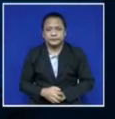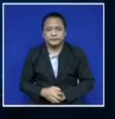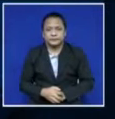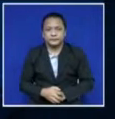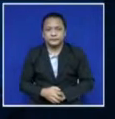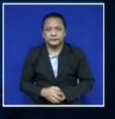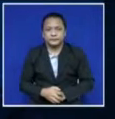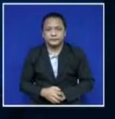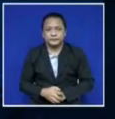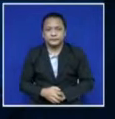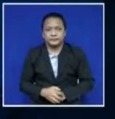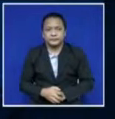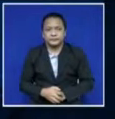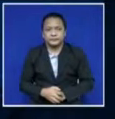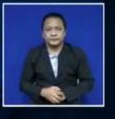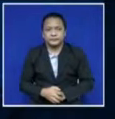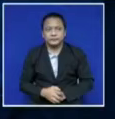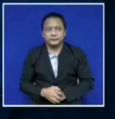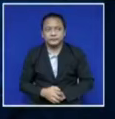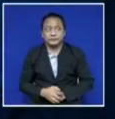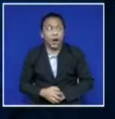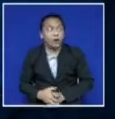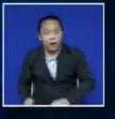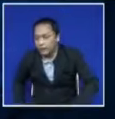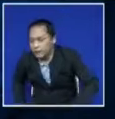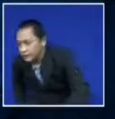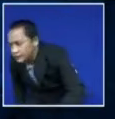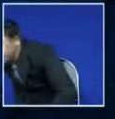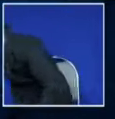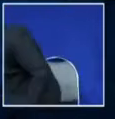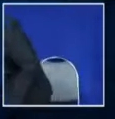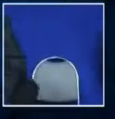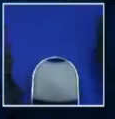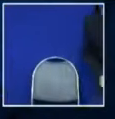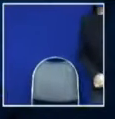อีกสไลด์หนึ่งครับสีชมพู